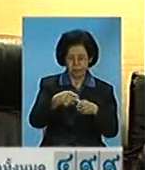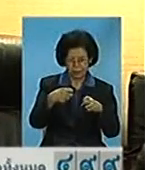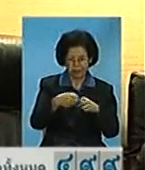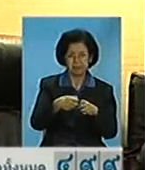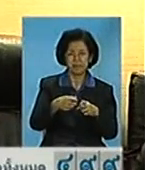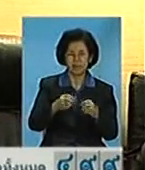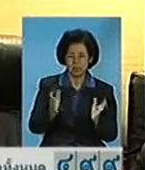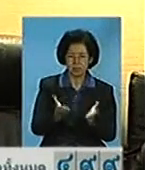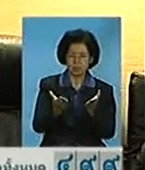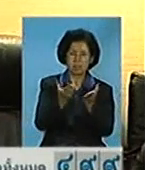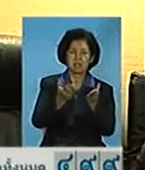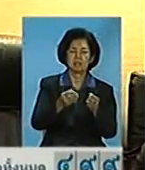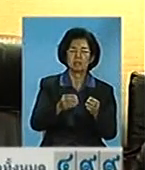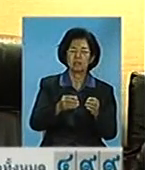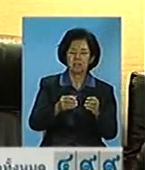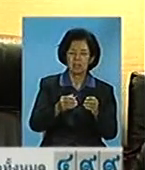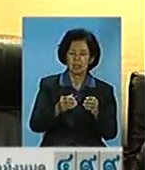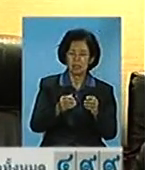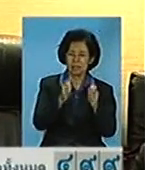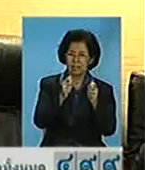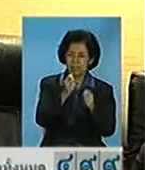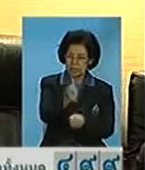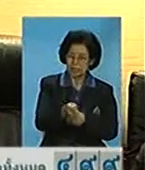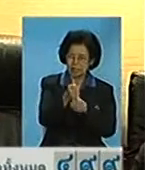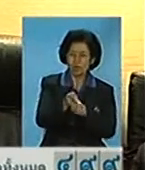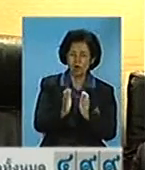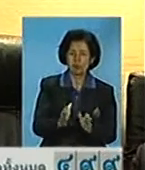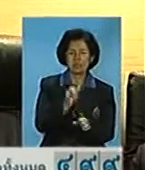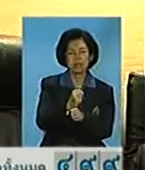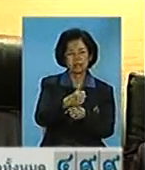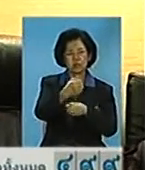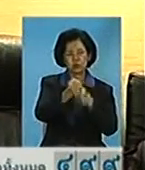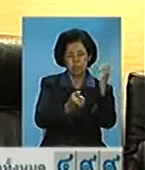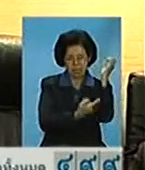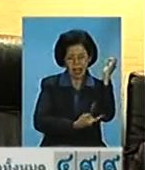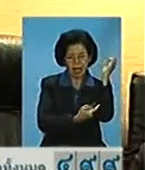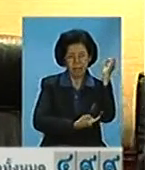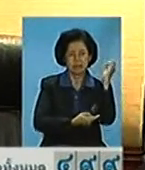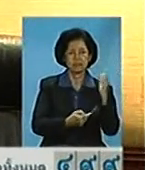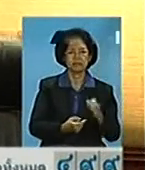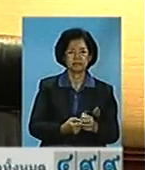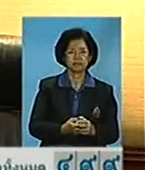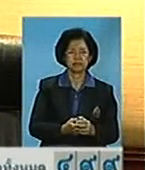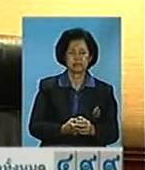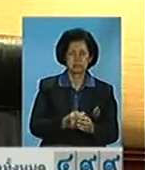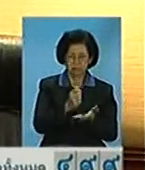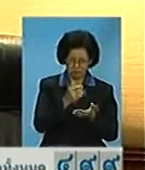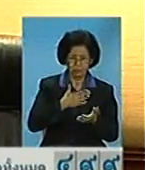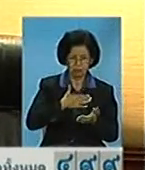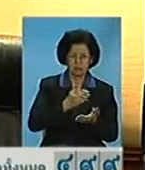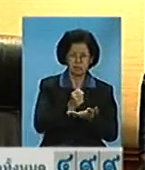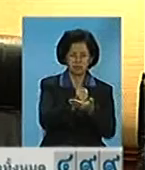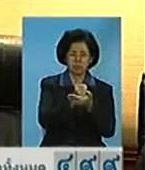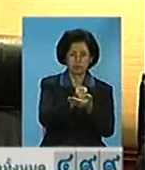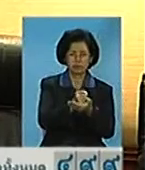ริมสนับสนุนเกษตรกรชาวสวนยางและผู้ประกอบกิจการยางเท่านั้นเราช่วยนะครับ